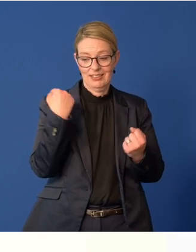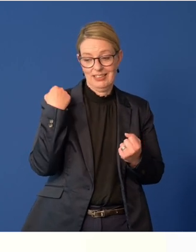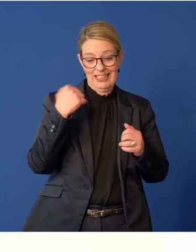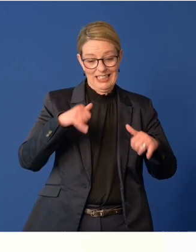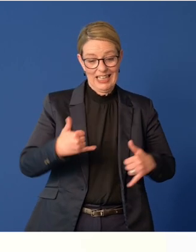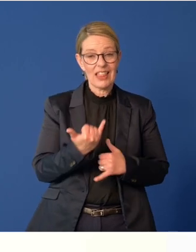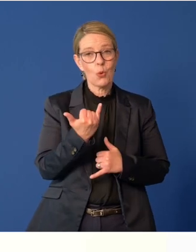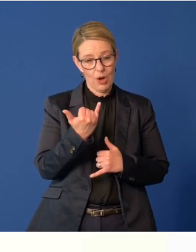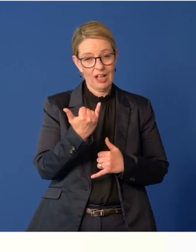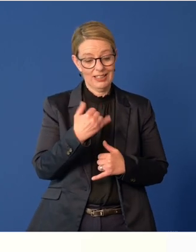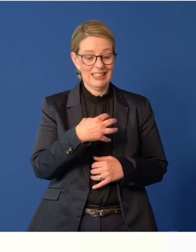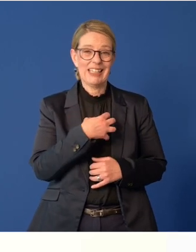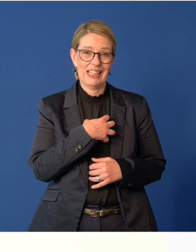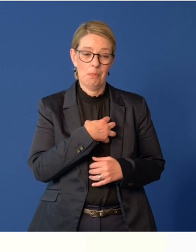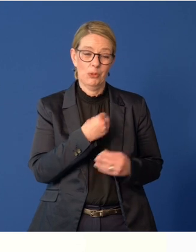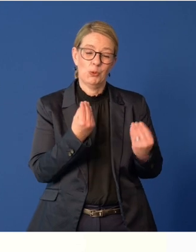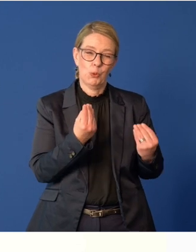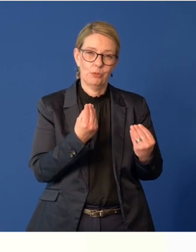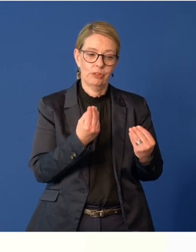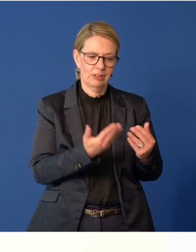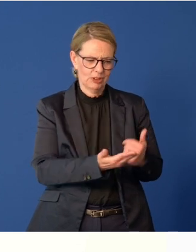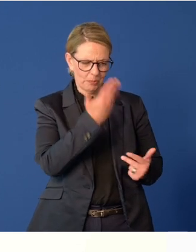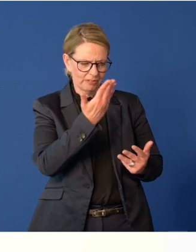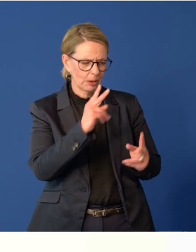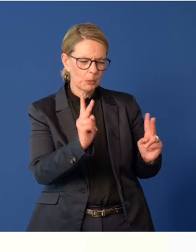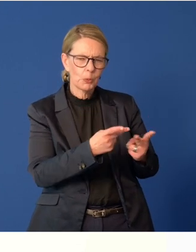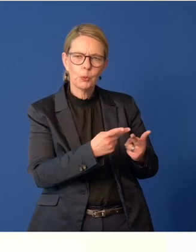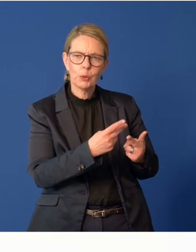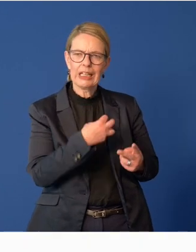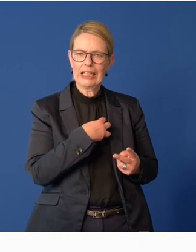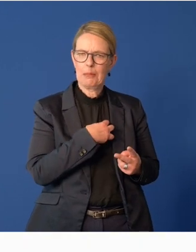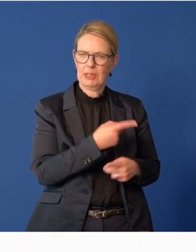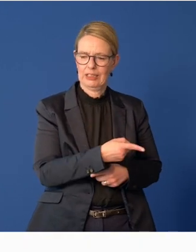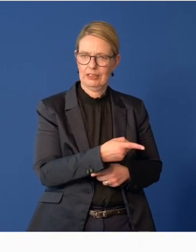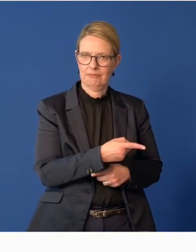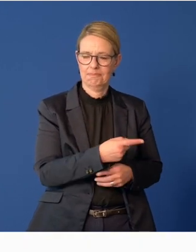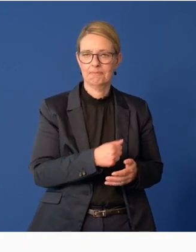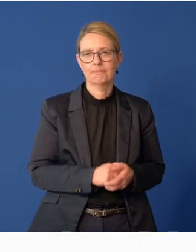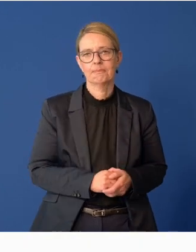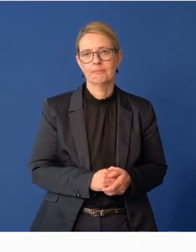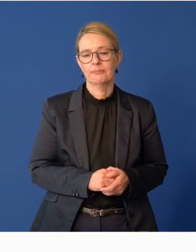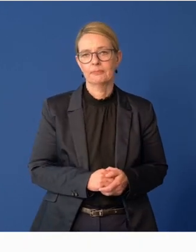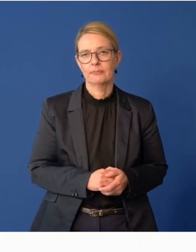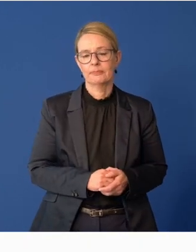im Januar in der Grippezeit, ist halt, dass die ersten Symptome sehr grippeähnlich sind.